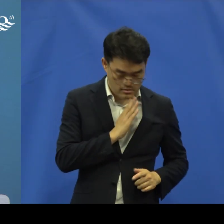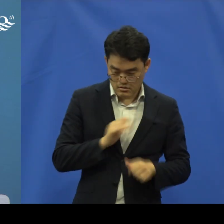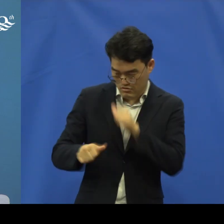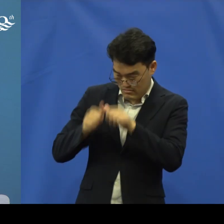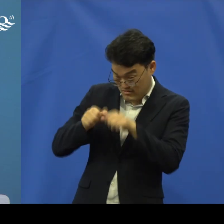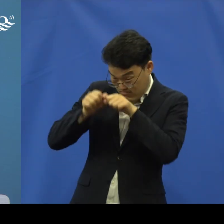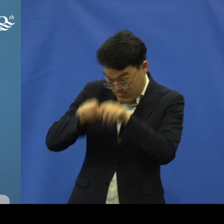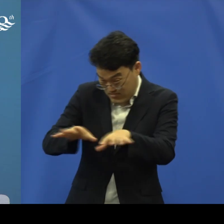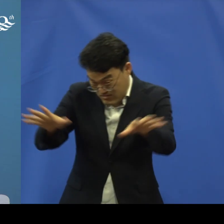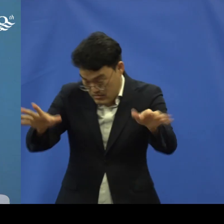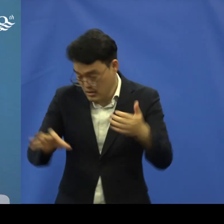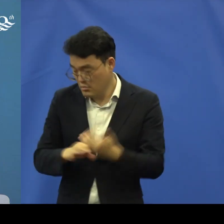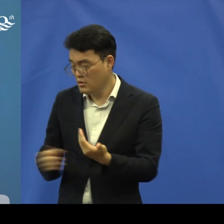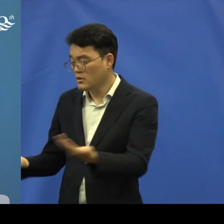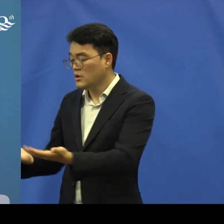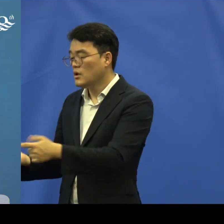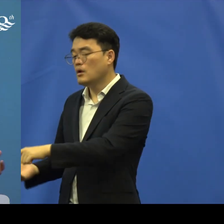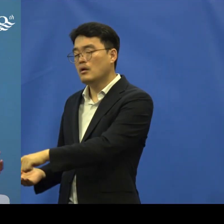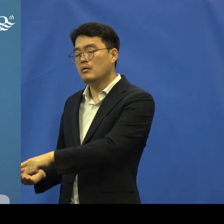여러분,